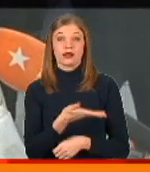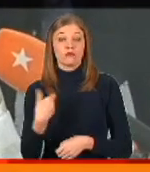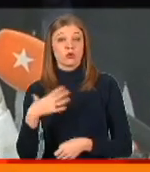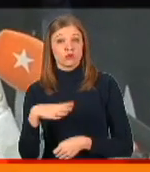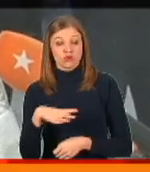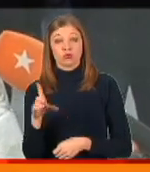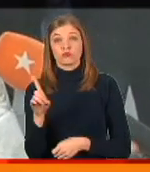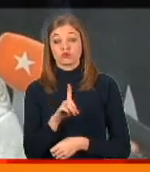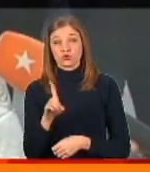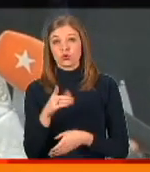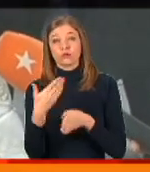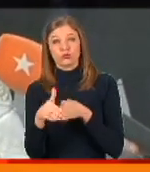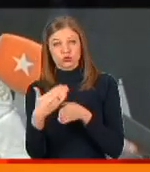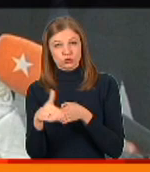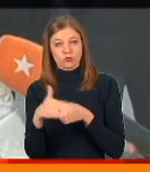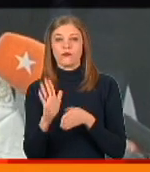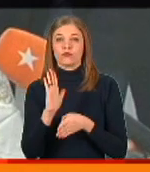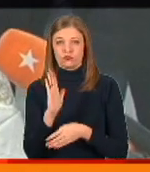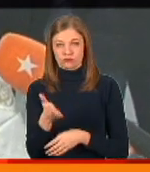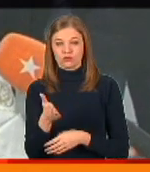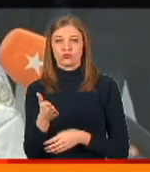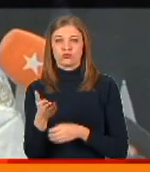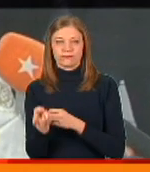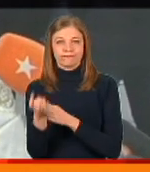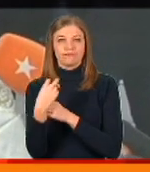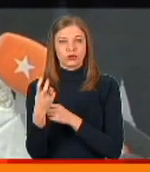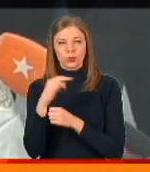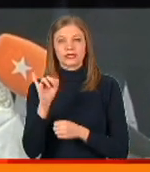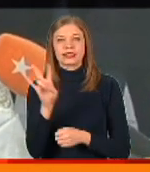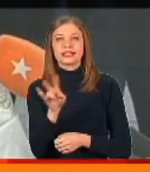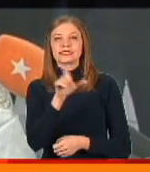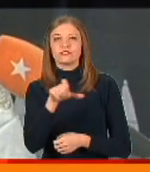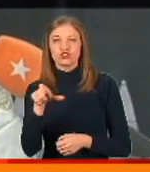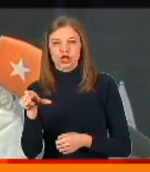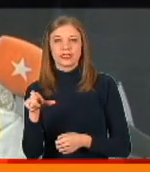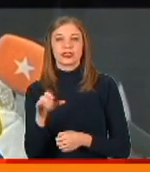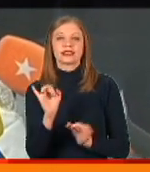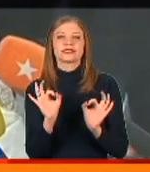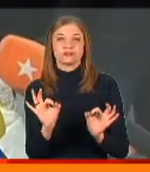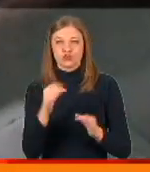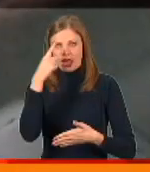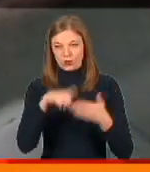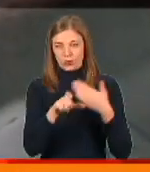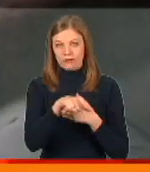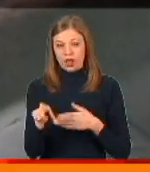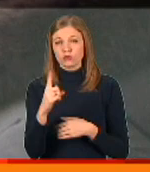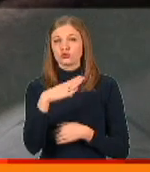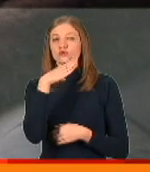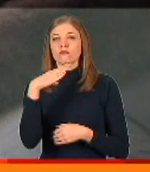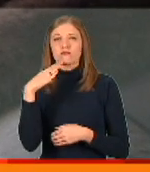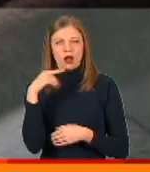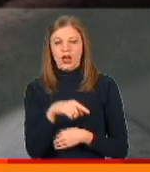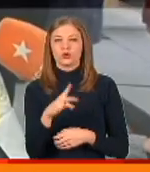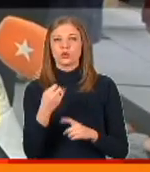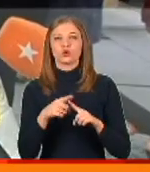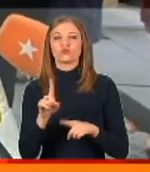очікуємо, що поступово будуть приходити і священники, і єпископи, і звичайно віряни. Бо багато з них вони належали не